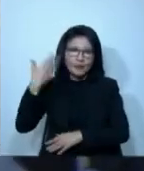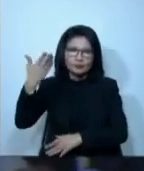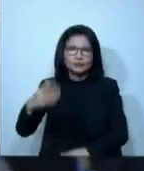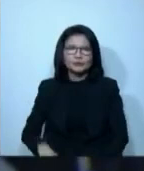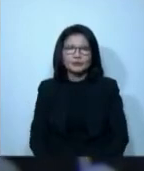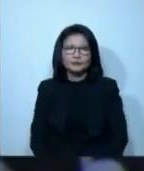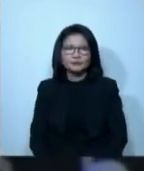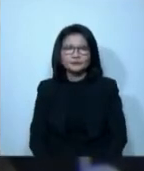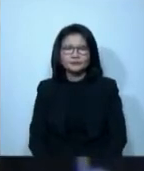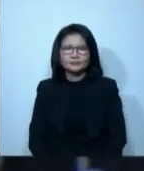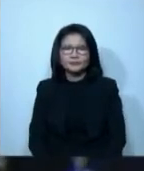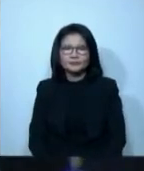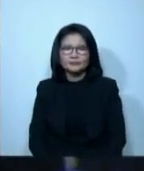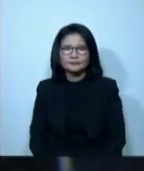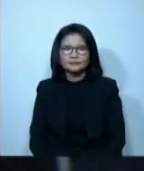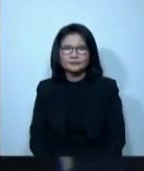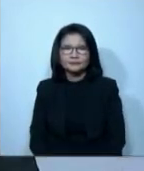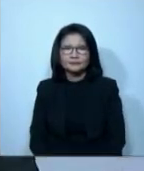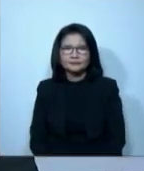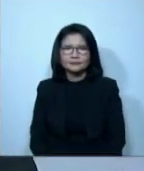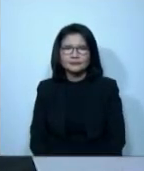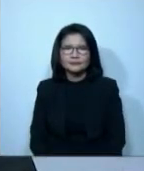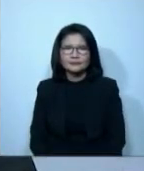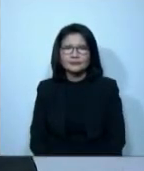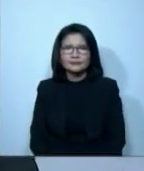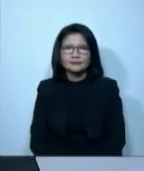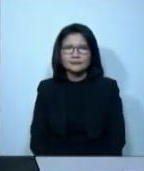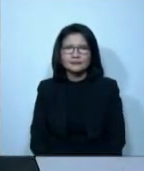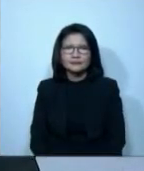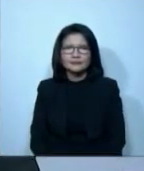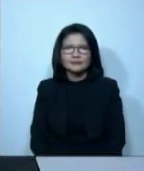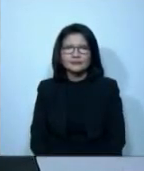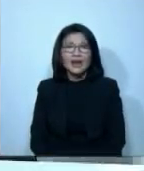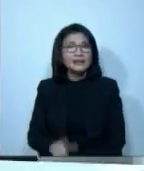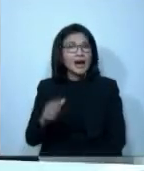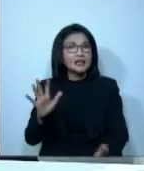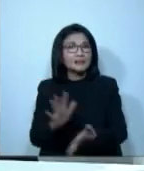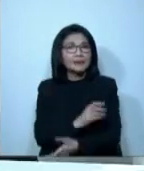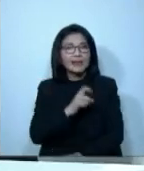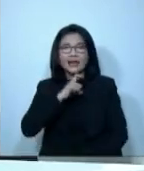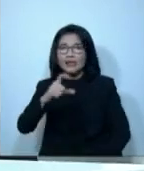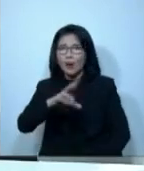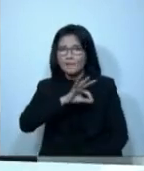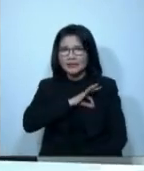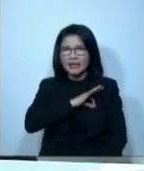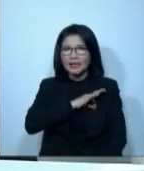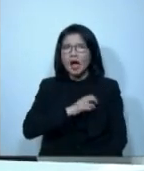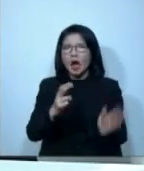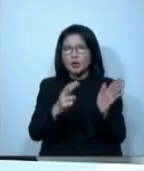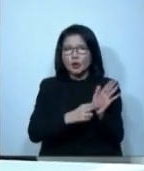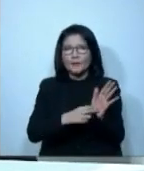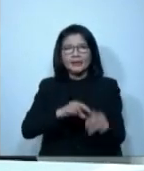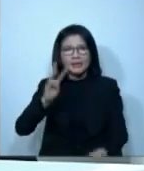Bapak? Cukup. Cukup? Baik. Ya, dan selanjutnya kita akan berikan kesempatan calon presiden nomor